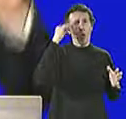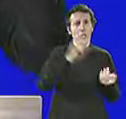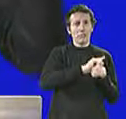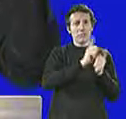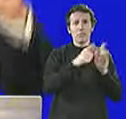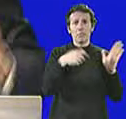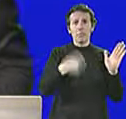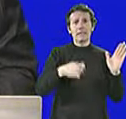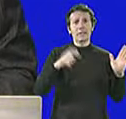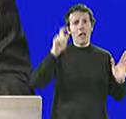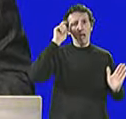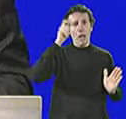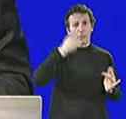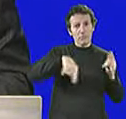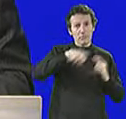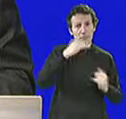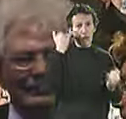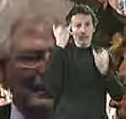on rêve.